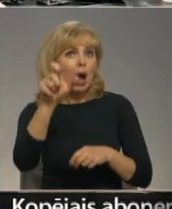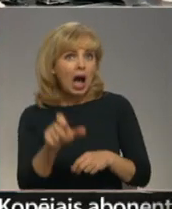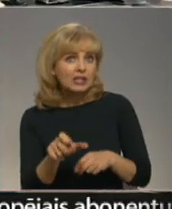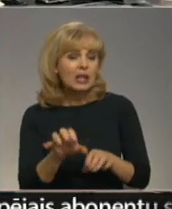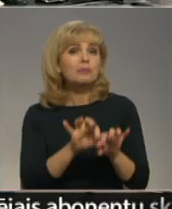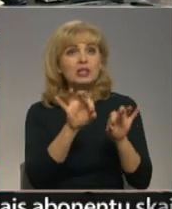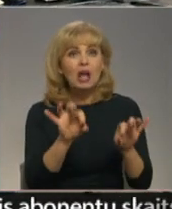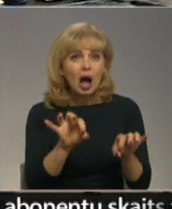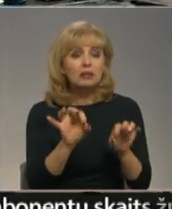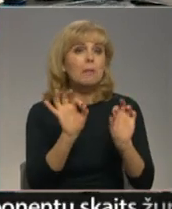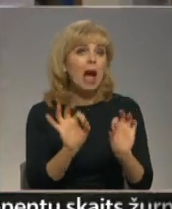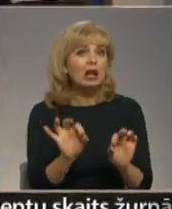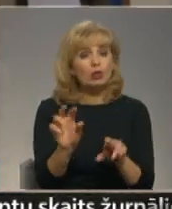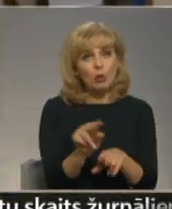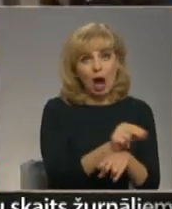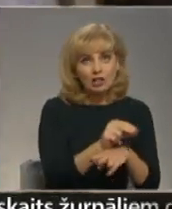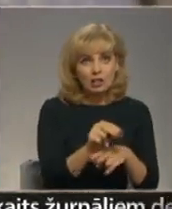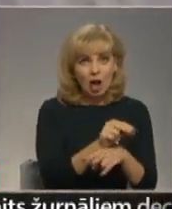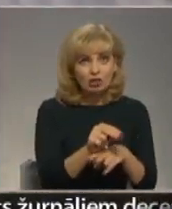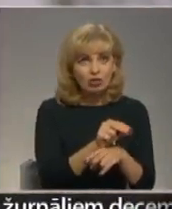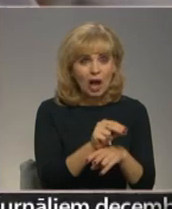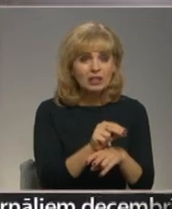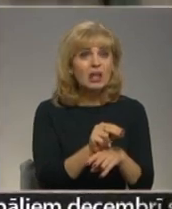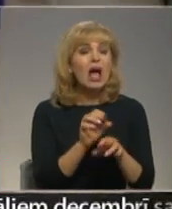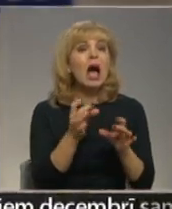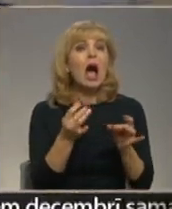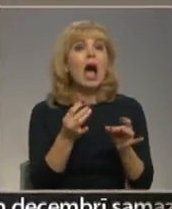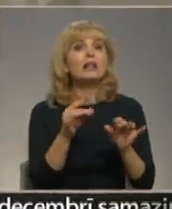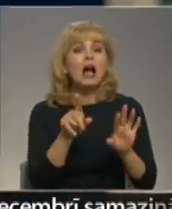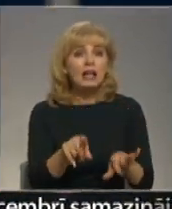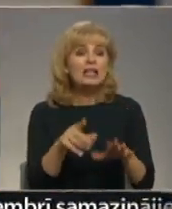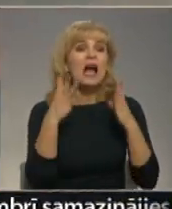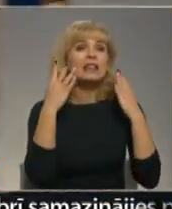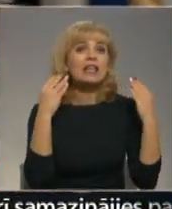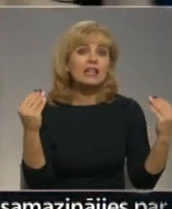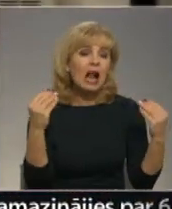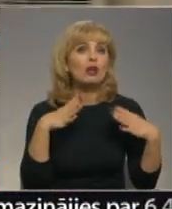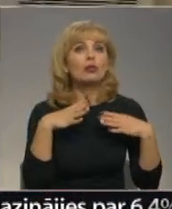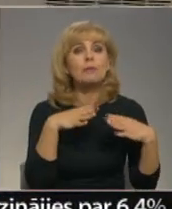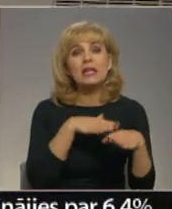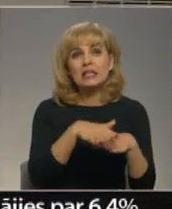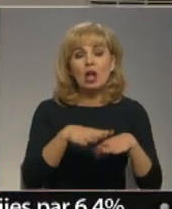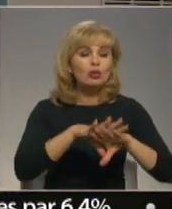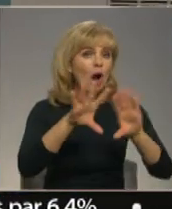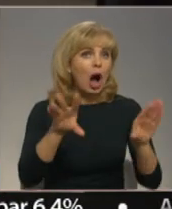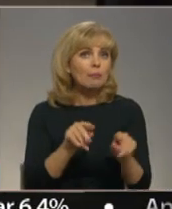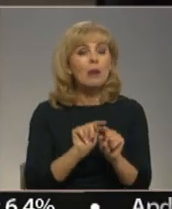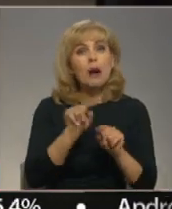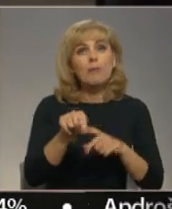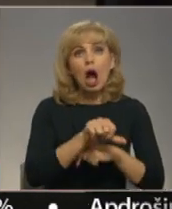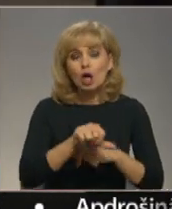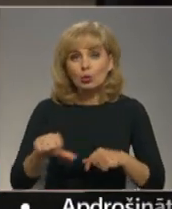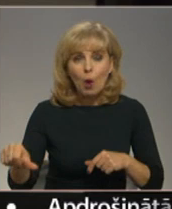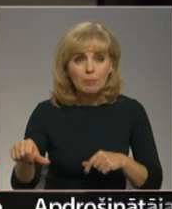uzsāktu pareizu ārstēšanu. Universitātes slimnīcā Groningenā, Nīderlandē, tika īstenots apjomīgs pārrobežu projekts